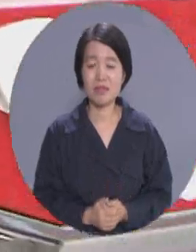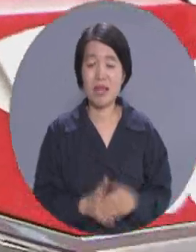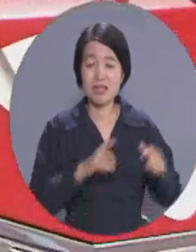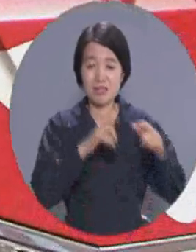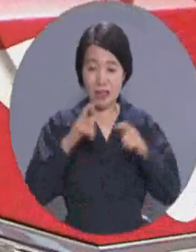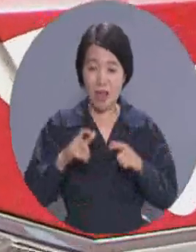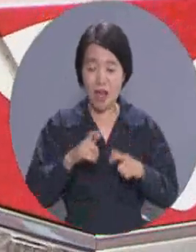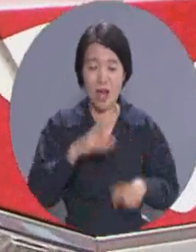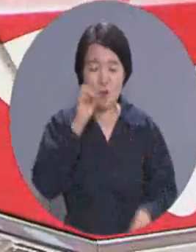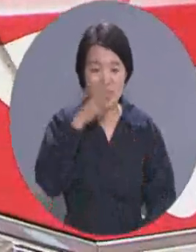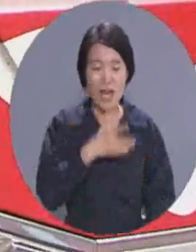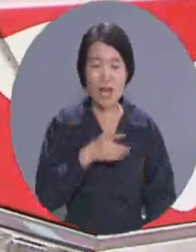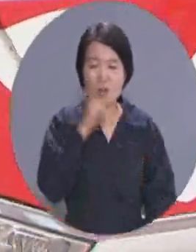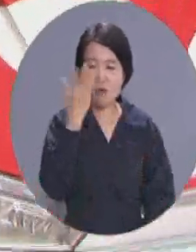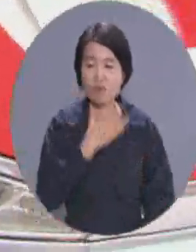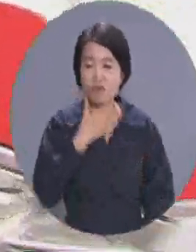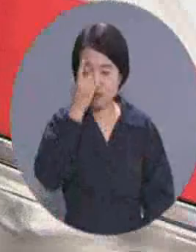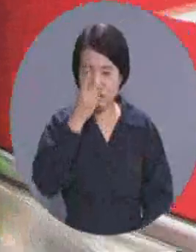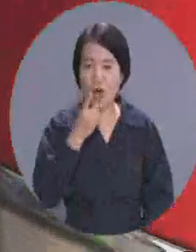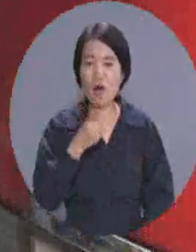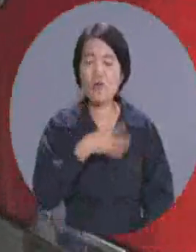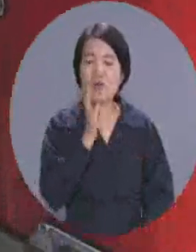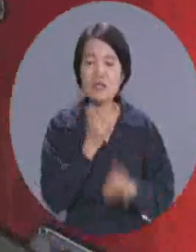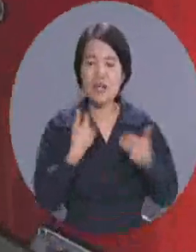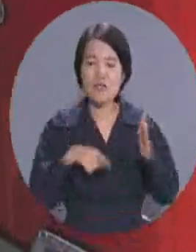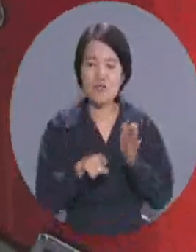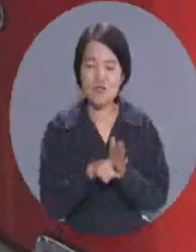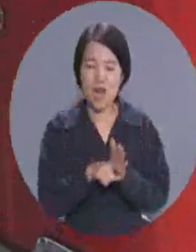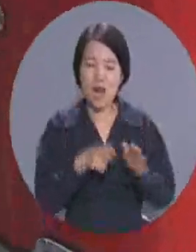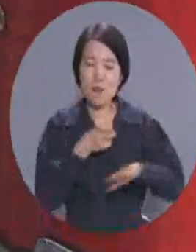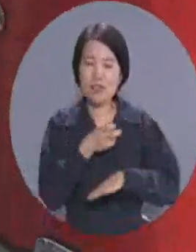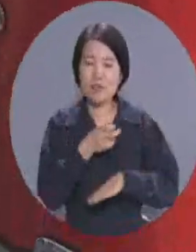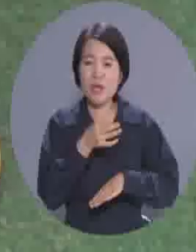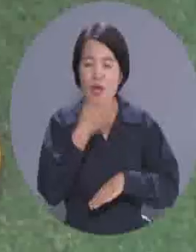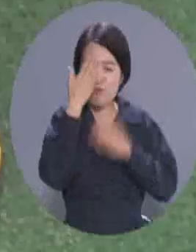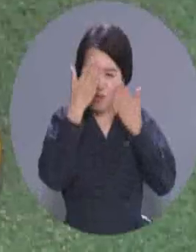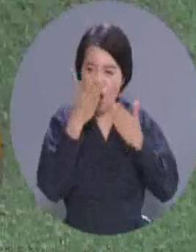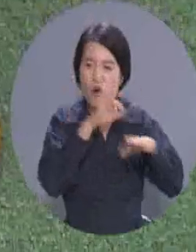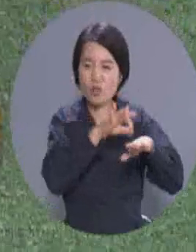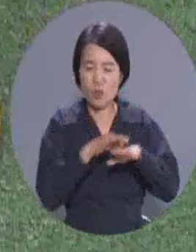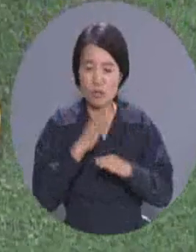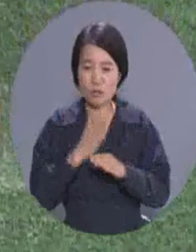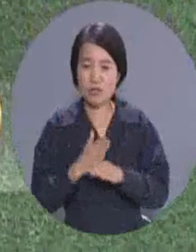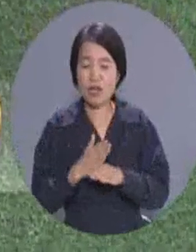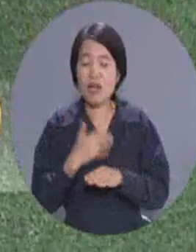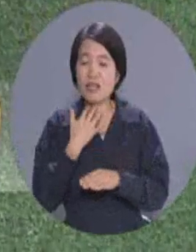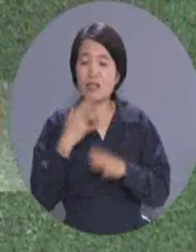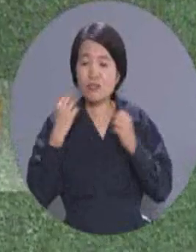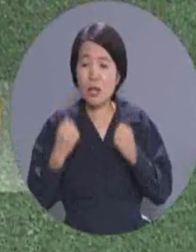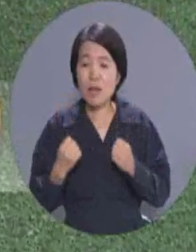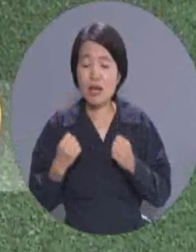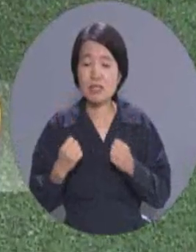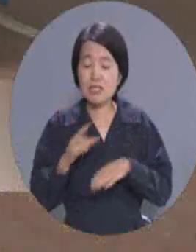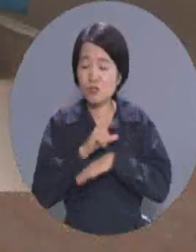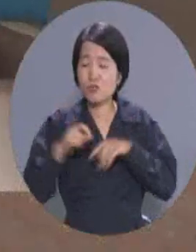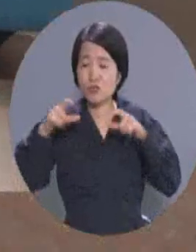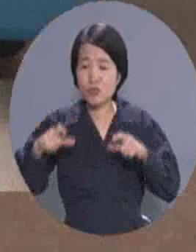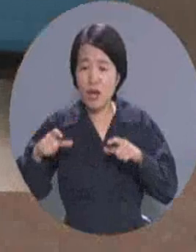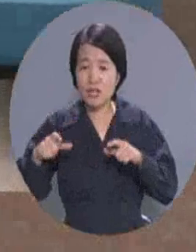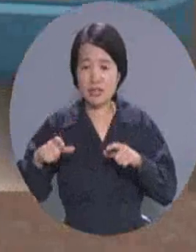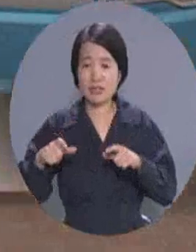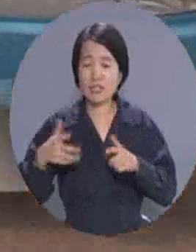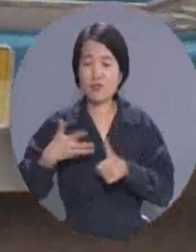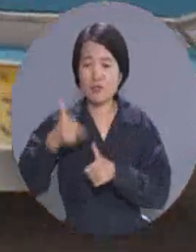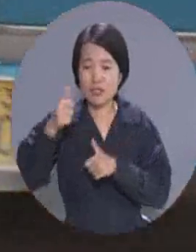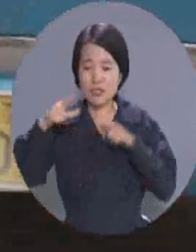큰 지자체들이 연이어 고령자들에 대한 교통복지를 강화하고 있지만 정작 노인 인구 비율이 높은 군 단위